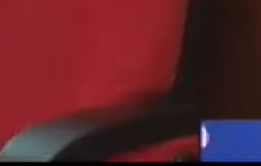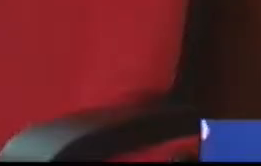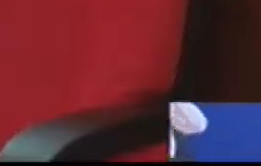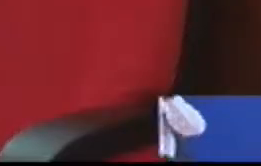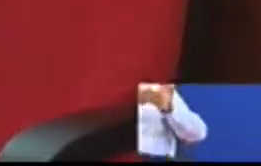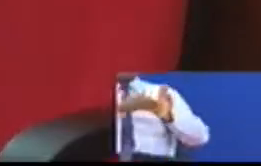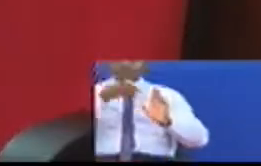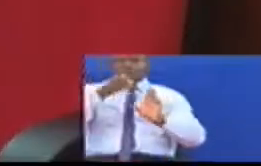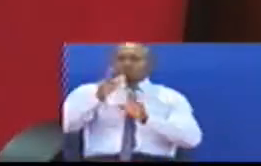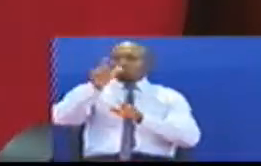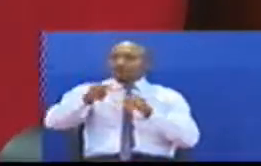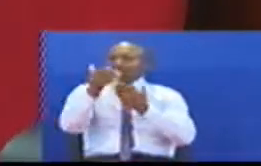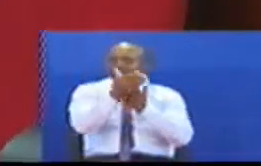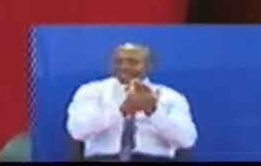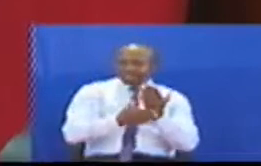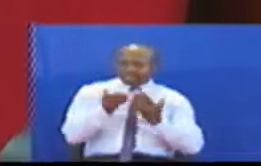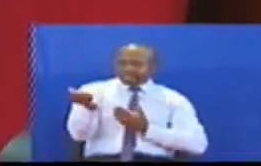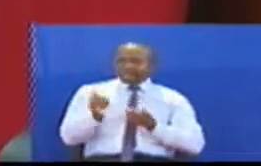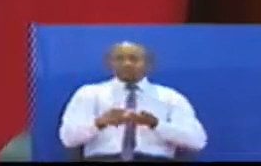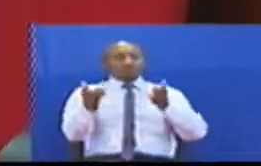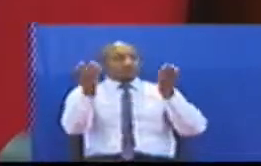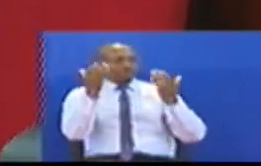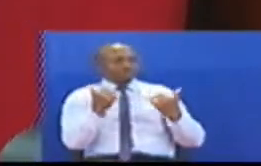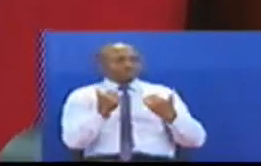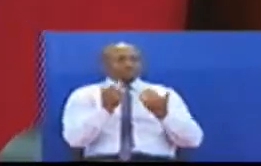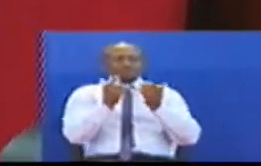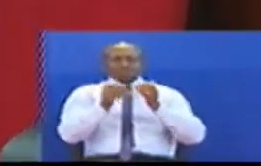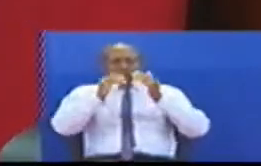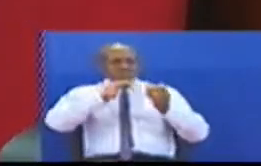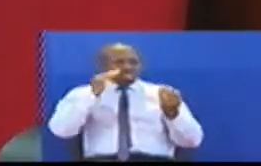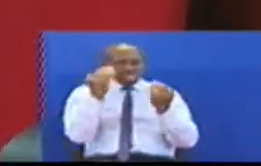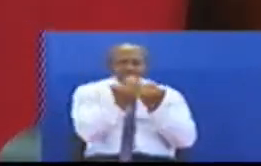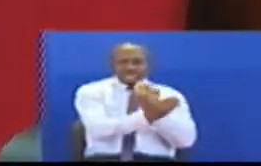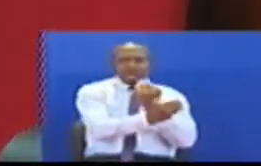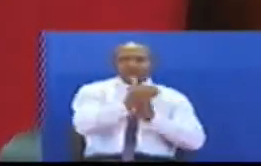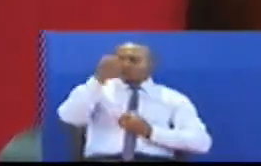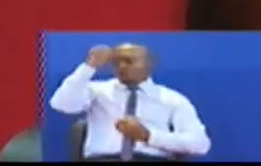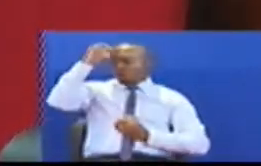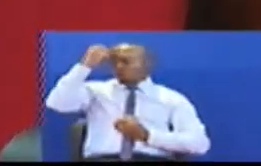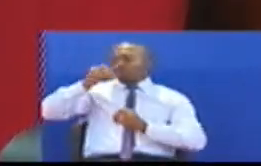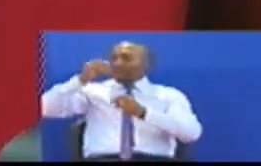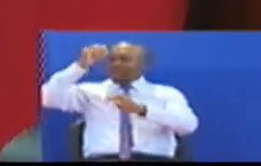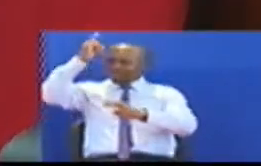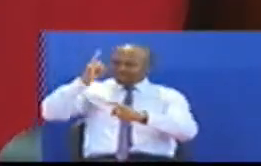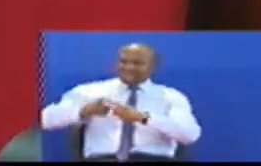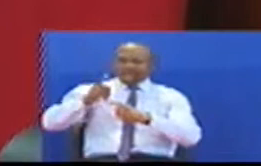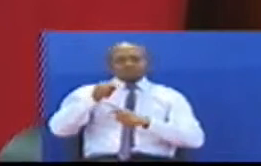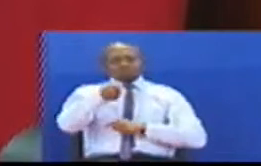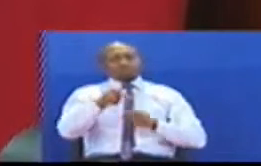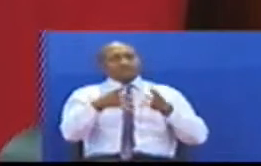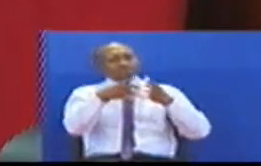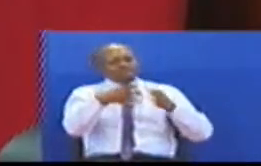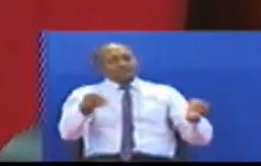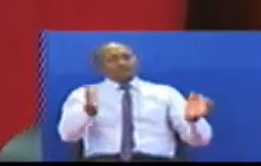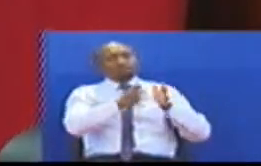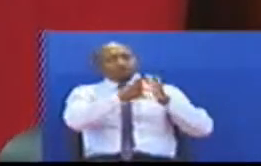ili kusudi wananchi hawa waweze kujikinga na huu ugonjwa hatari ambao umeleta maafa makubwa